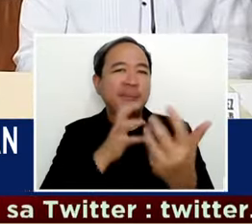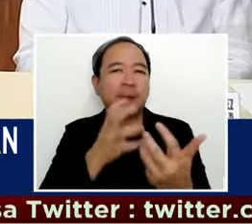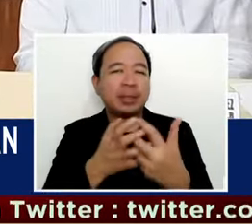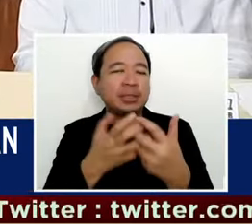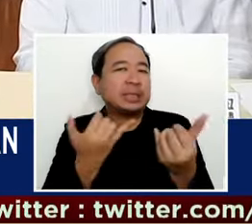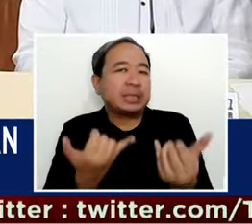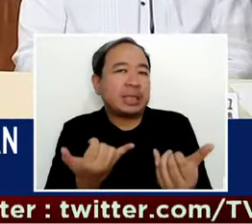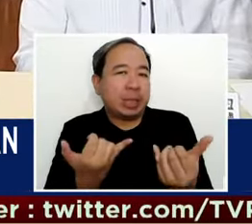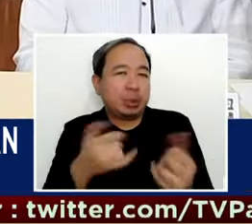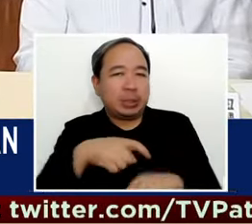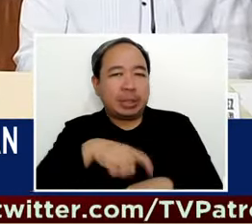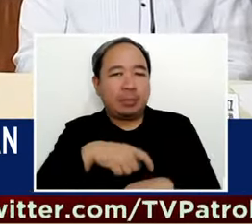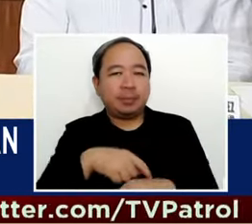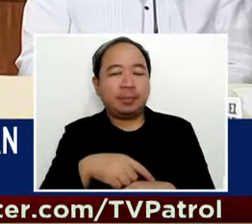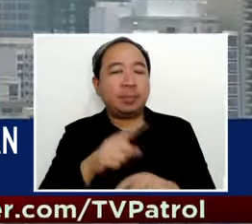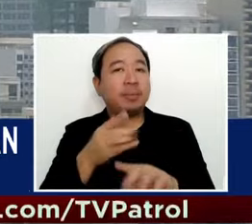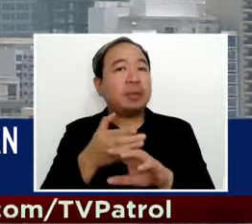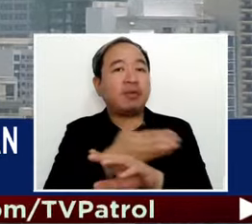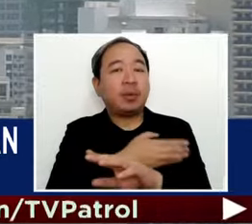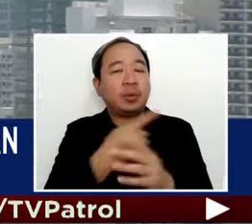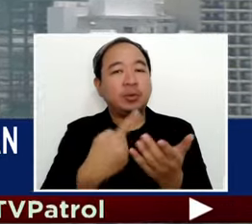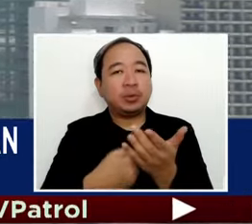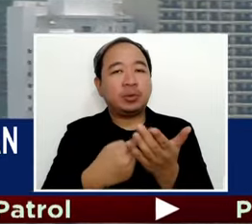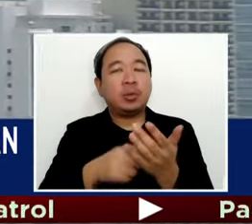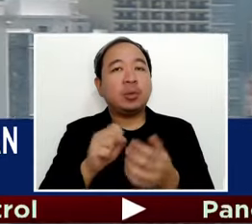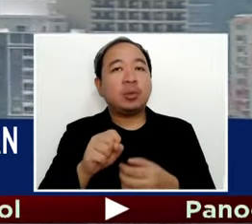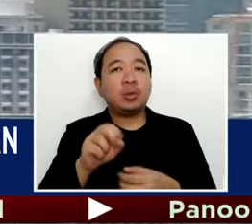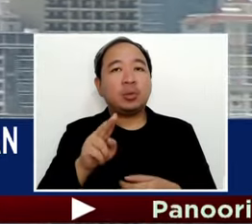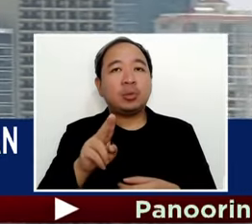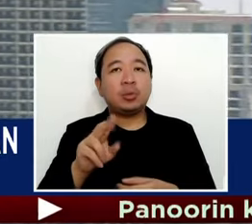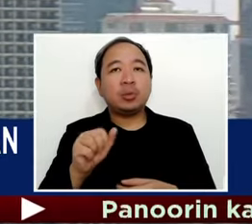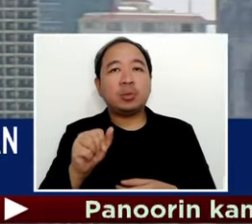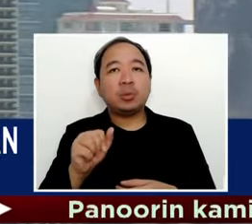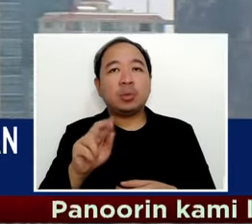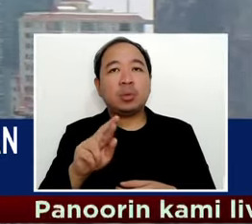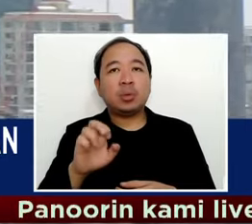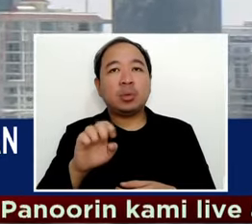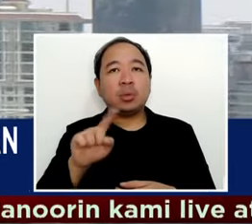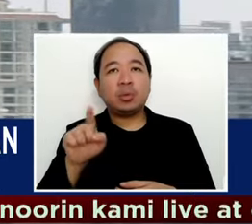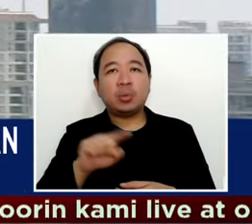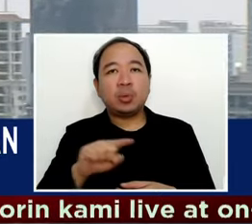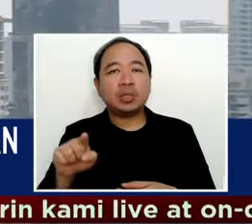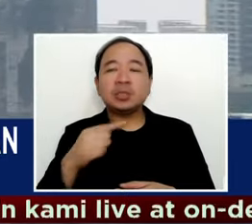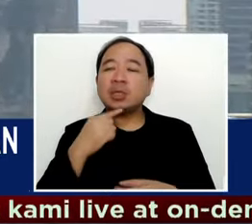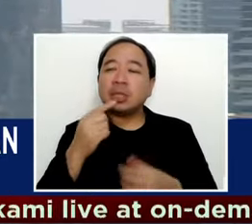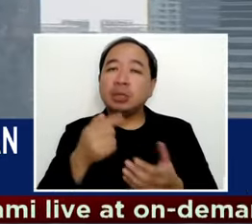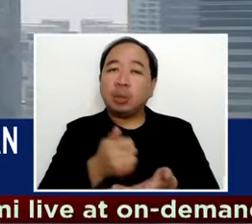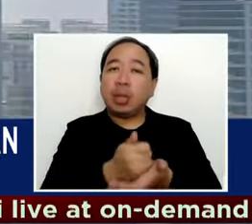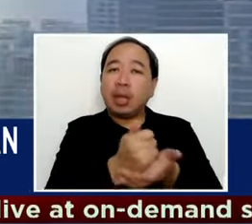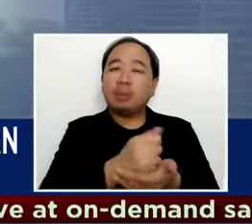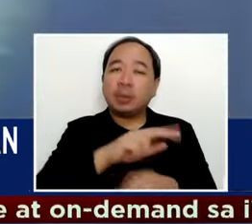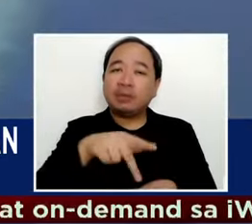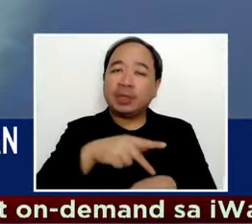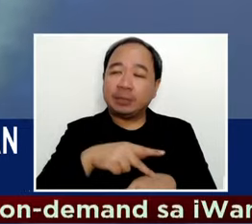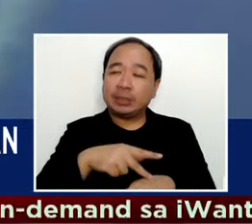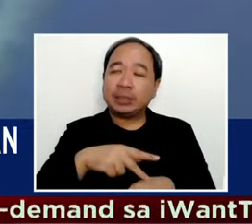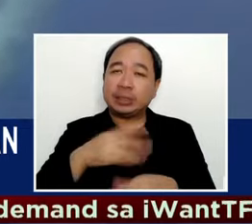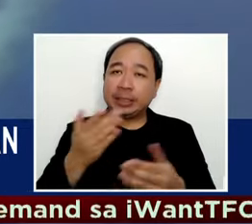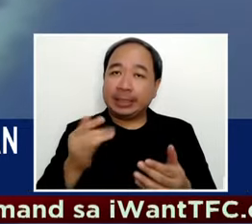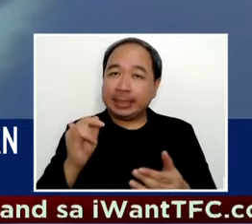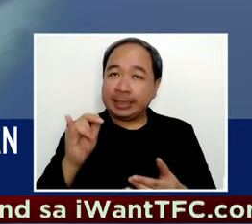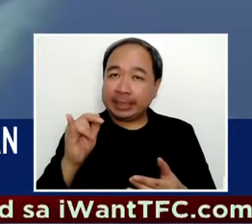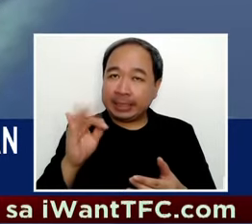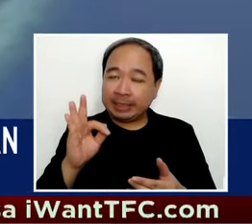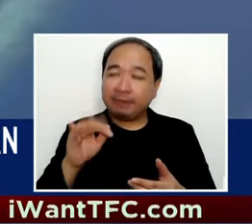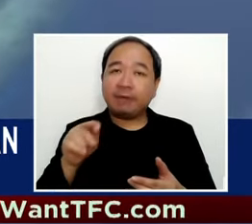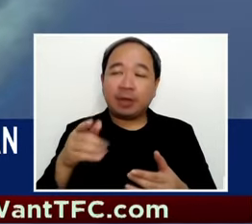talakayan, sinabi ni Deputy Speaker David Suarez, makatutulong sa Pilipinas ang pagpapadami ng dayuhang negosyante sa bansa para mapawi ang